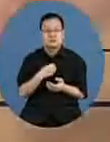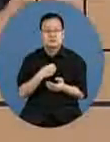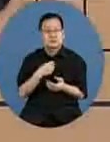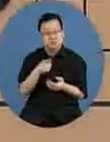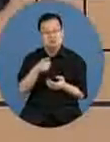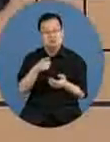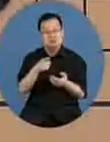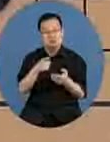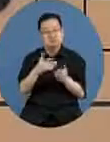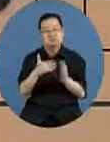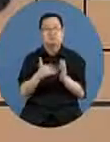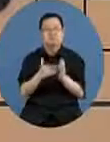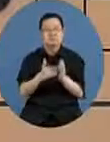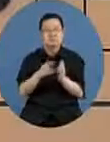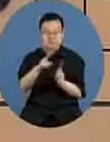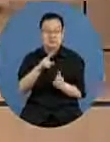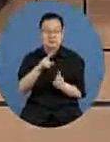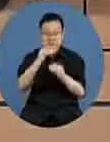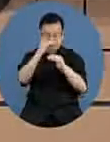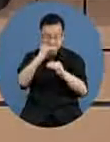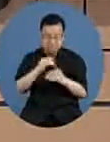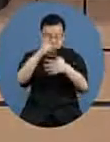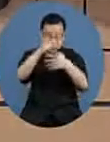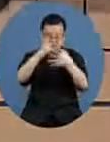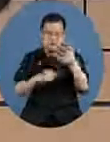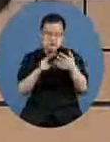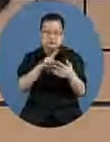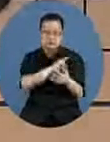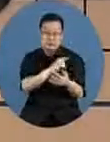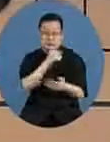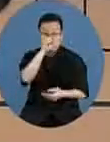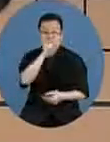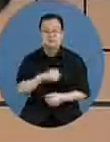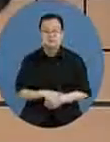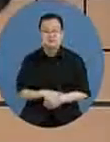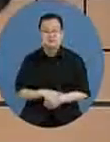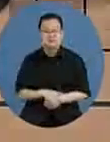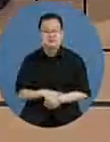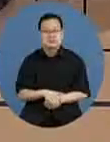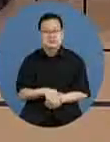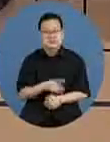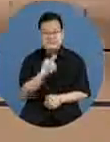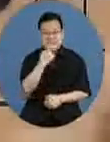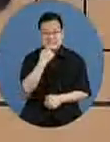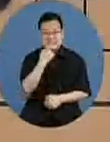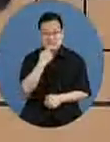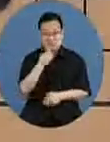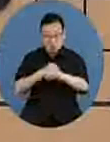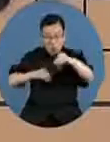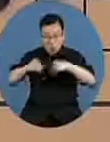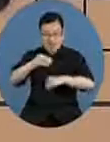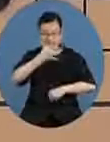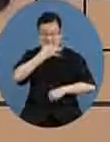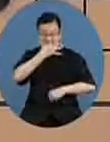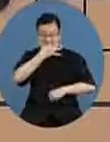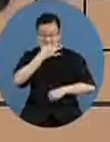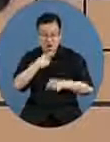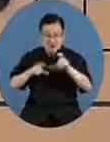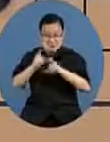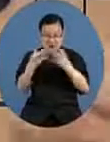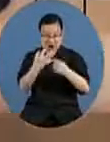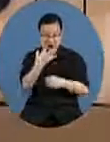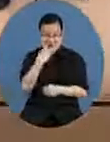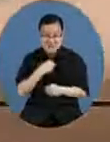네, 이곳까지가 정수가 되겠는데요. 자, 마지막으로 백이 욕심을 부리면 어떻게 되는지 한번 살펴보도록